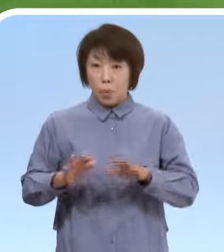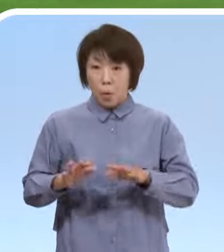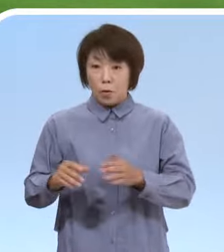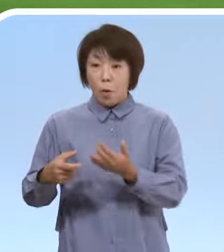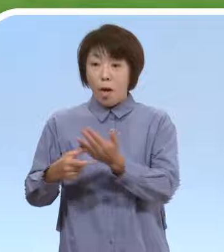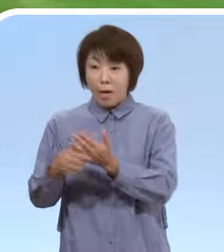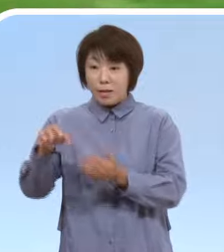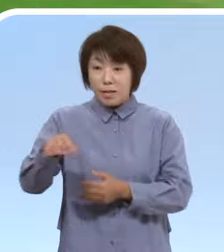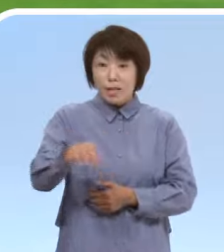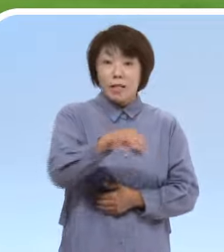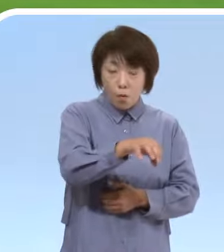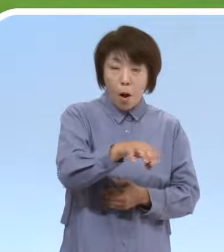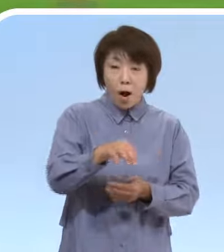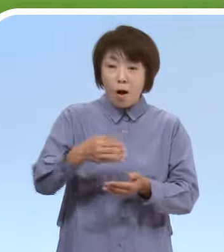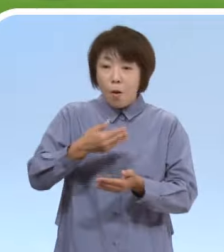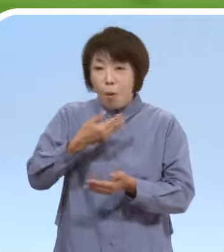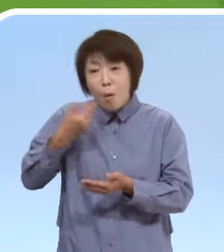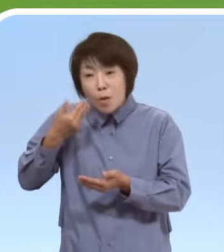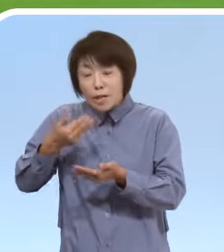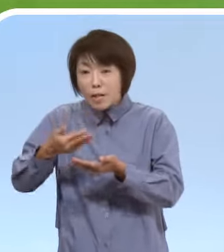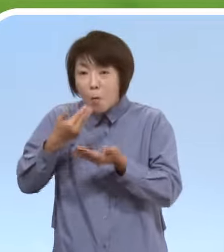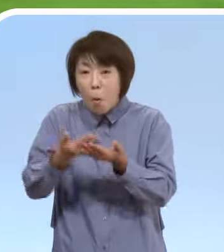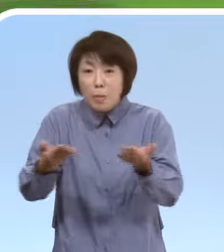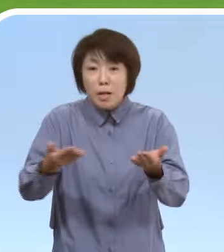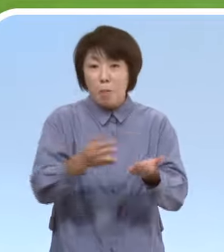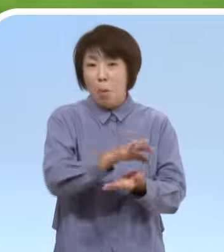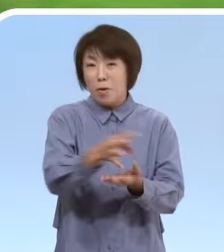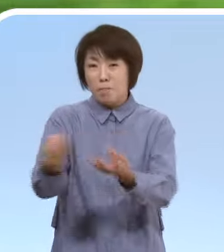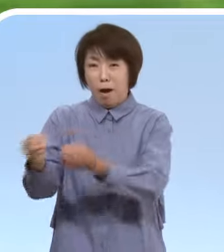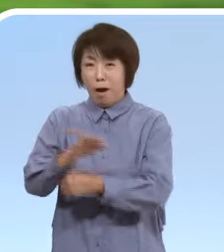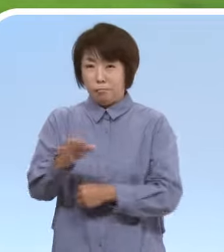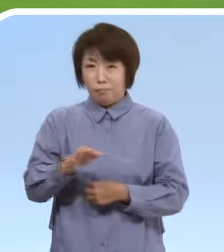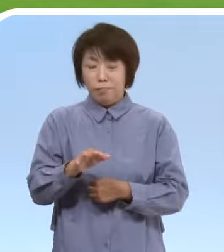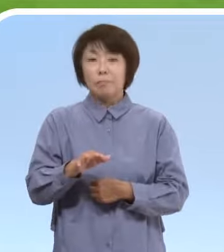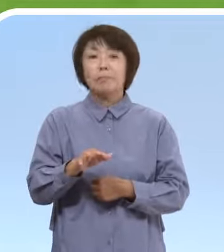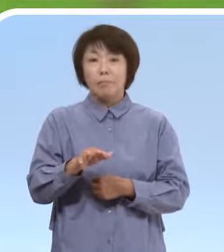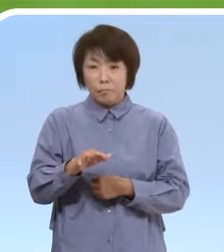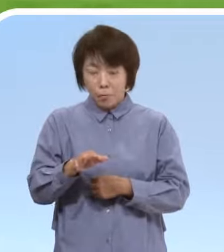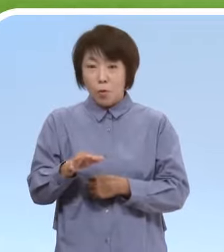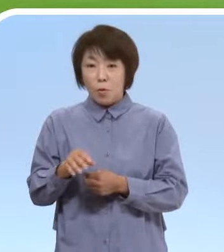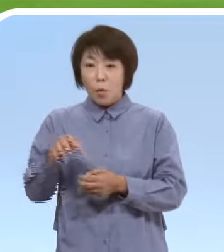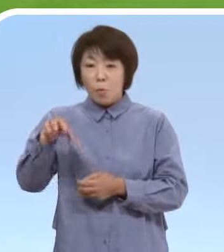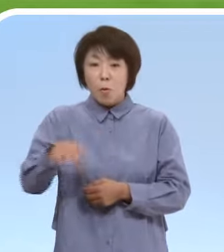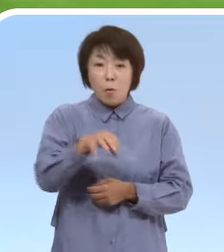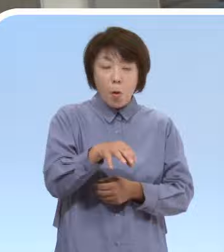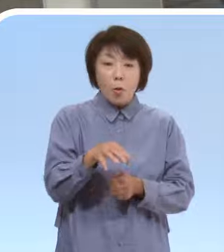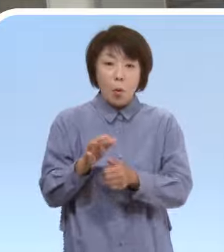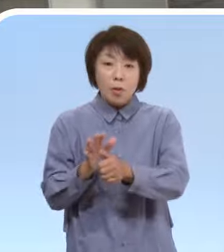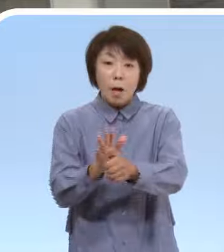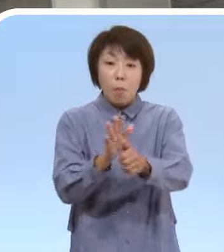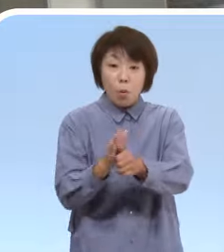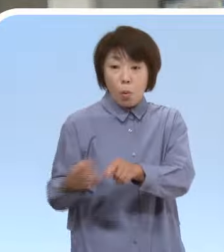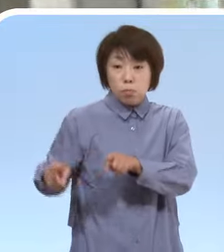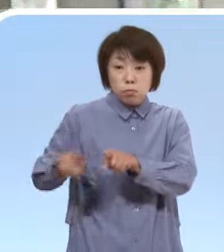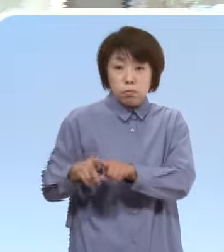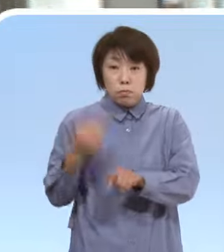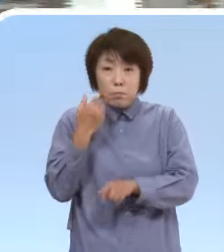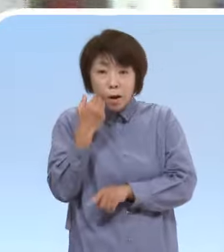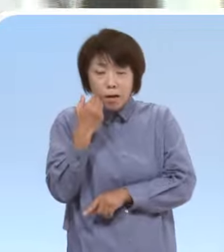駅周辺にはとっても美味しいグルメもいっぱい。そんなスポット巡りをサポートしてくれる相棒